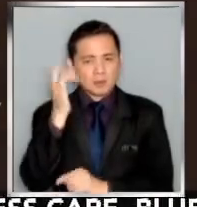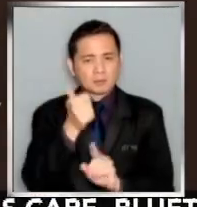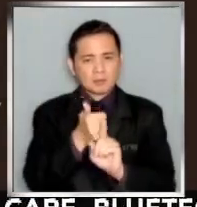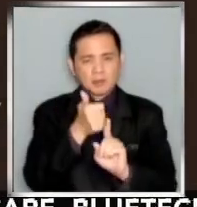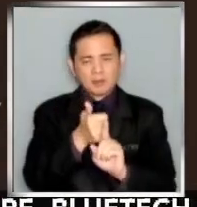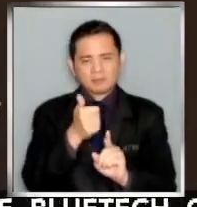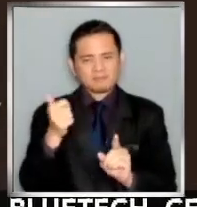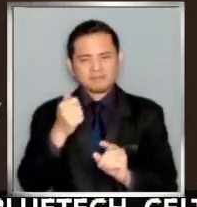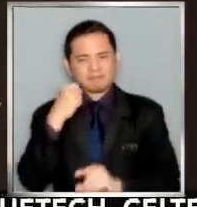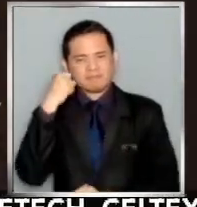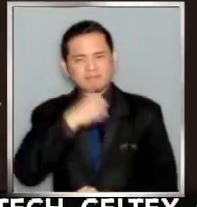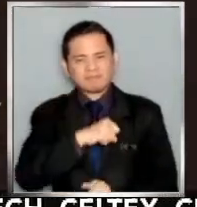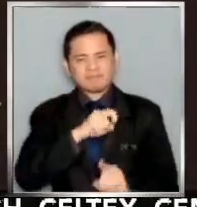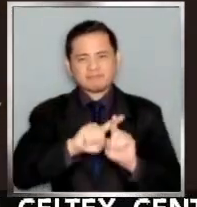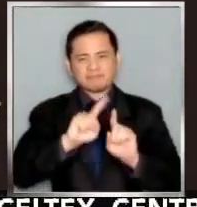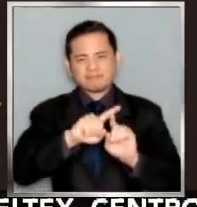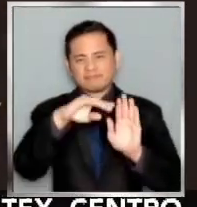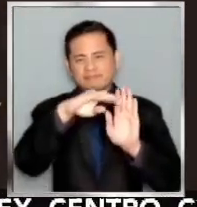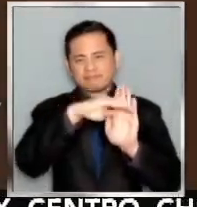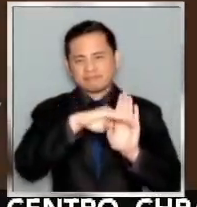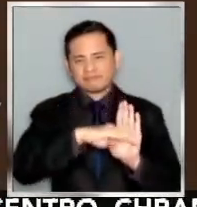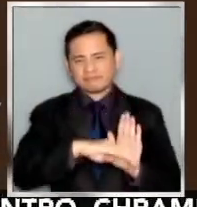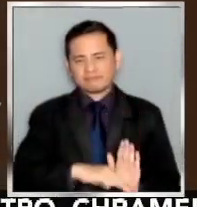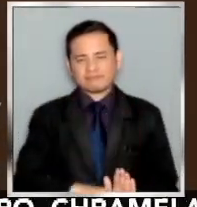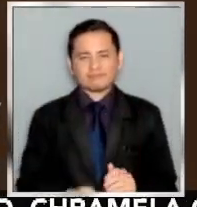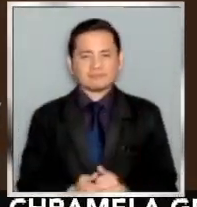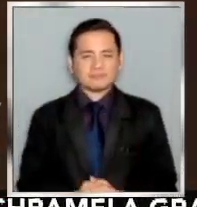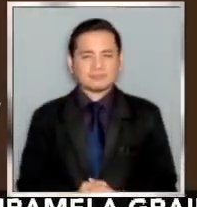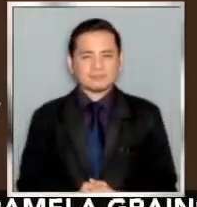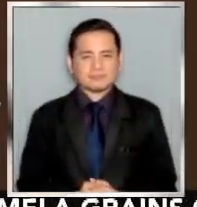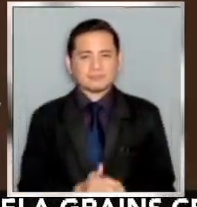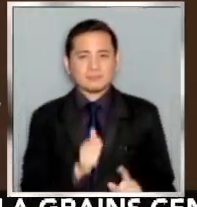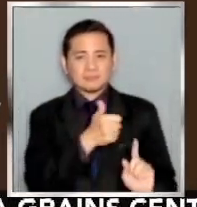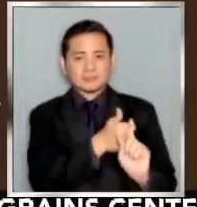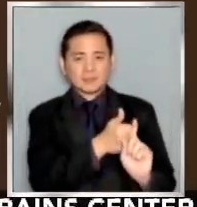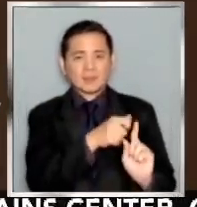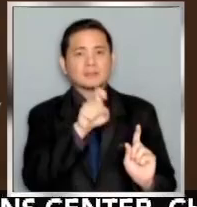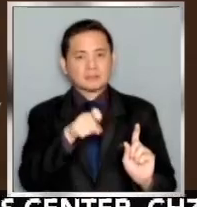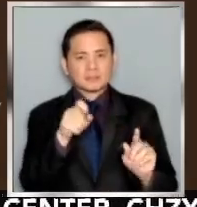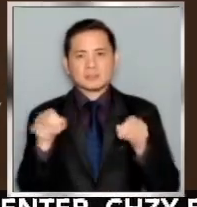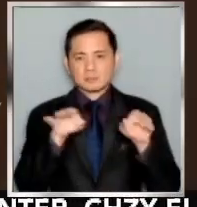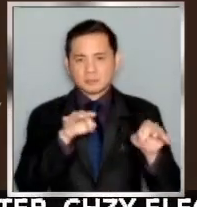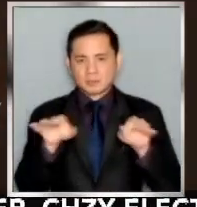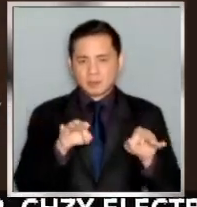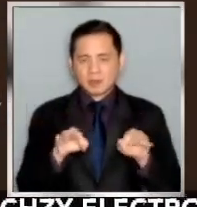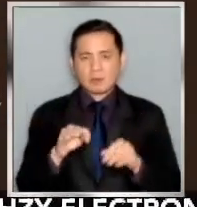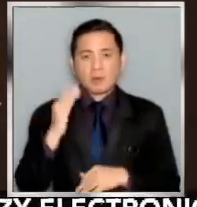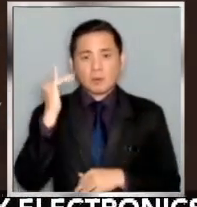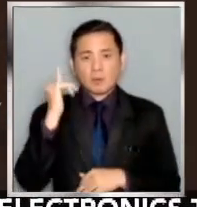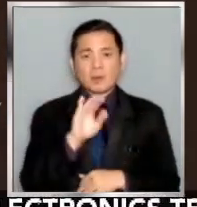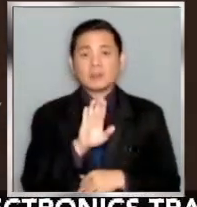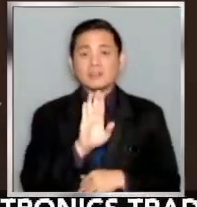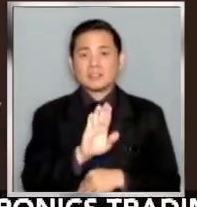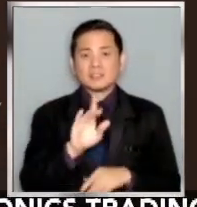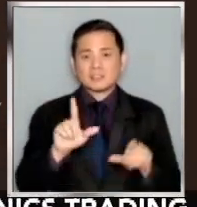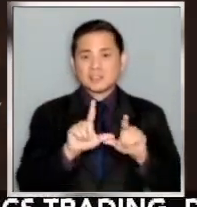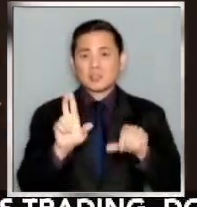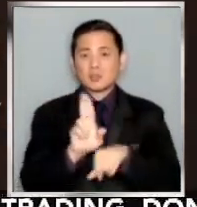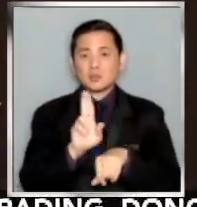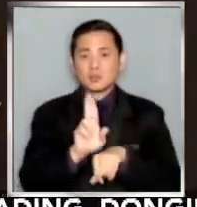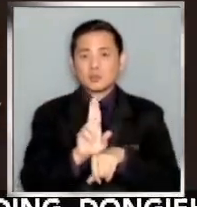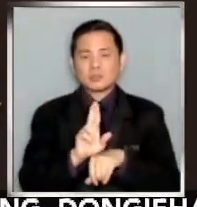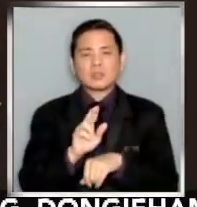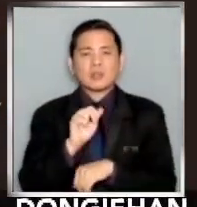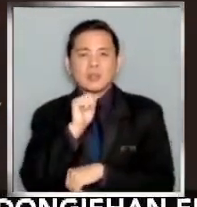Motorcycles Act of 2015. Kailangan din daw niyang maipaliwanag kung bakit non-professional ang gamit niyang lisensya, samantalang